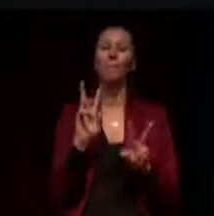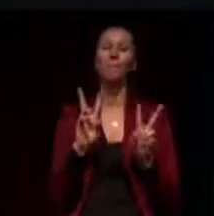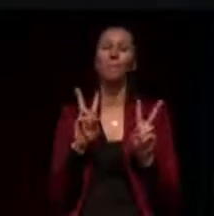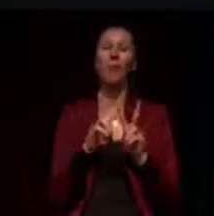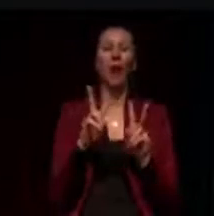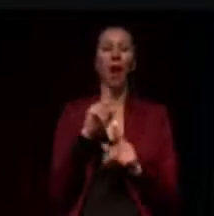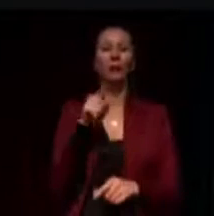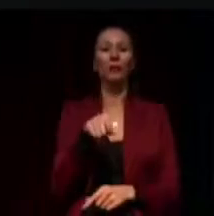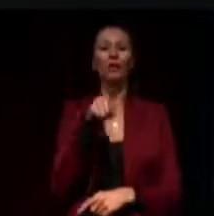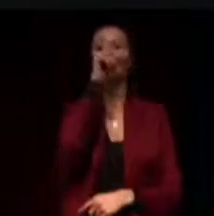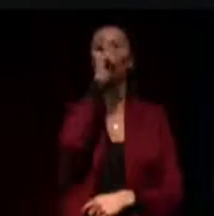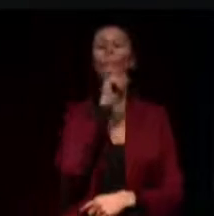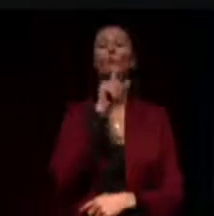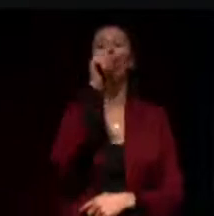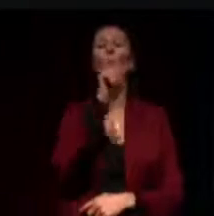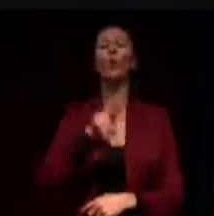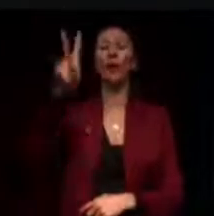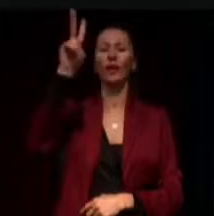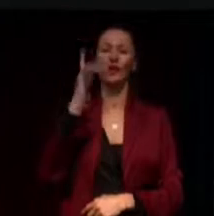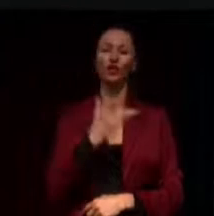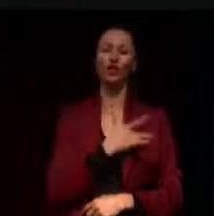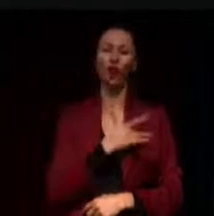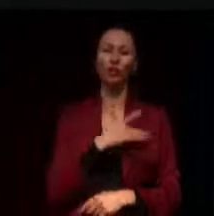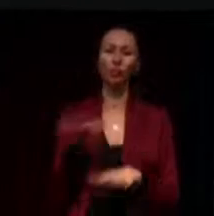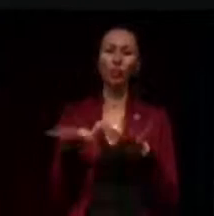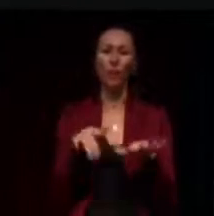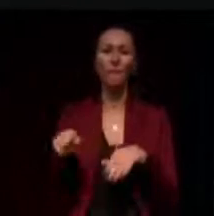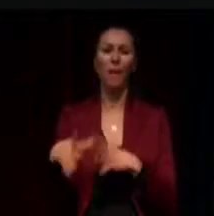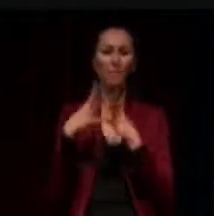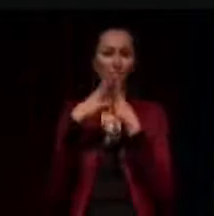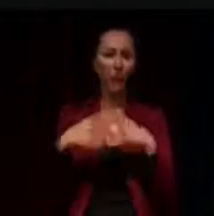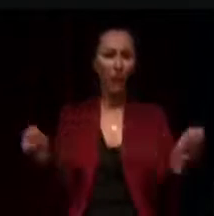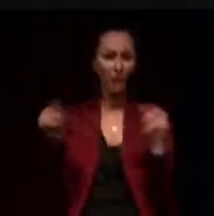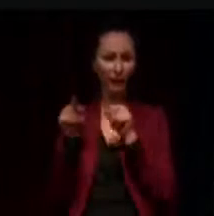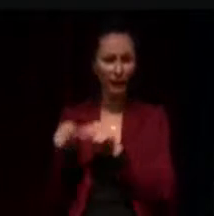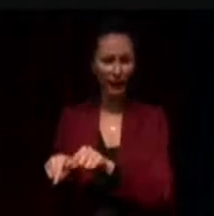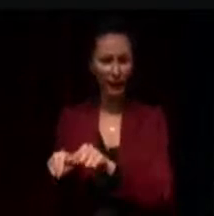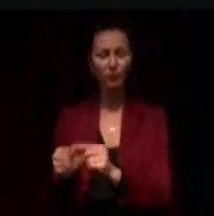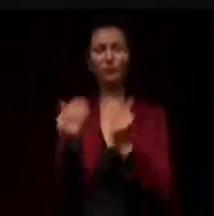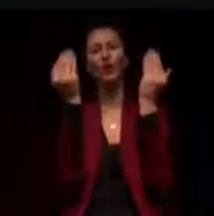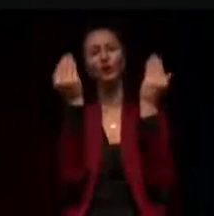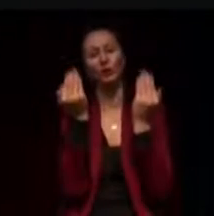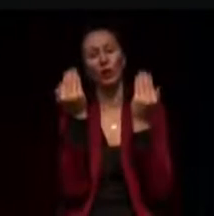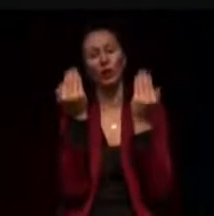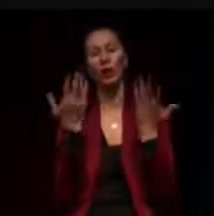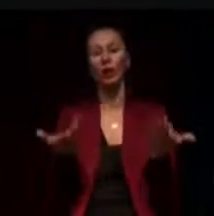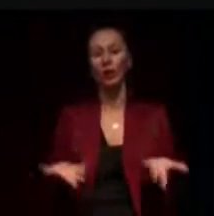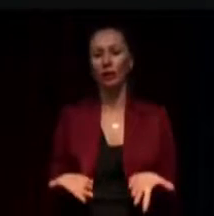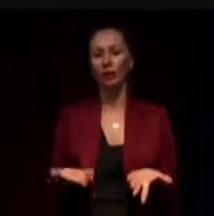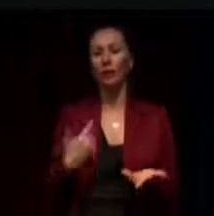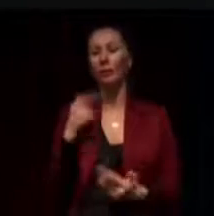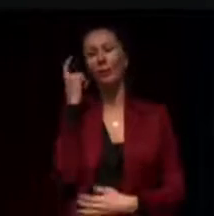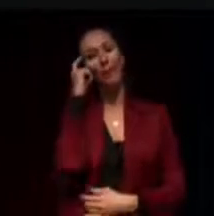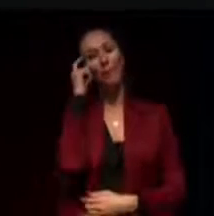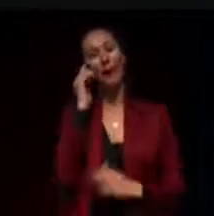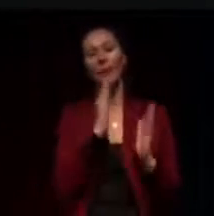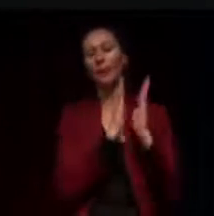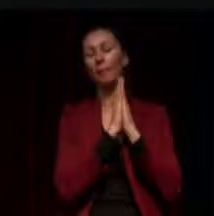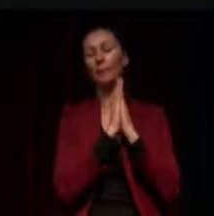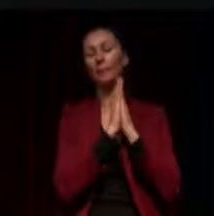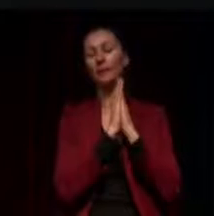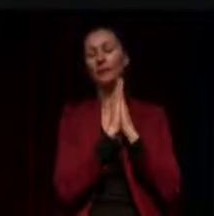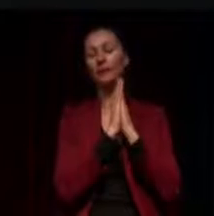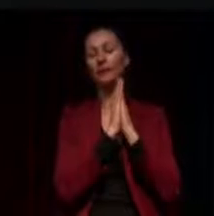olsun. 117 canımızı depremde kaybettik. İnşallah hani temennimiz, duamız